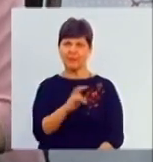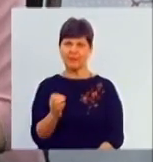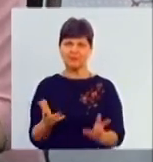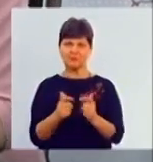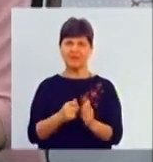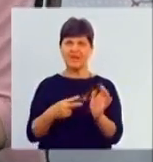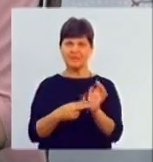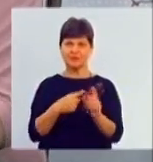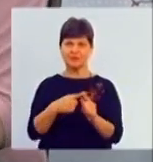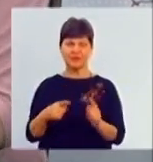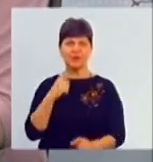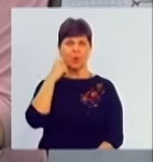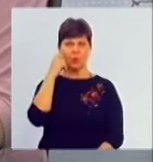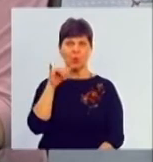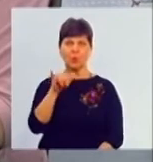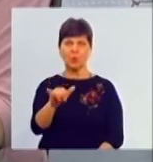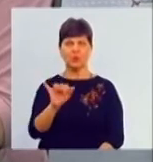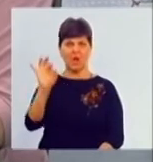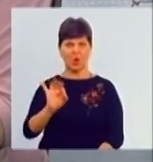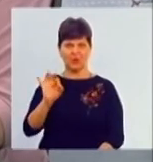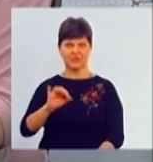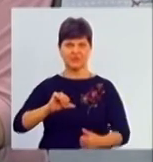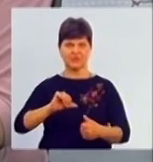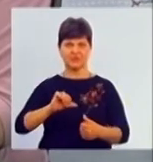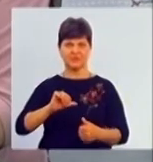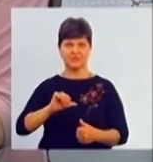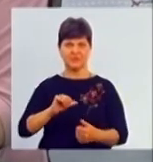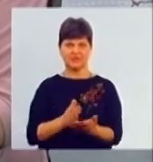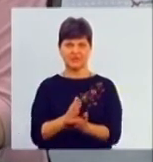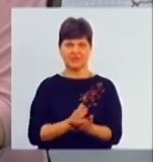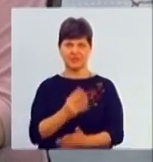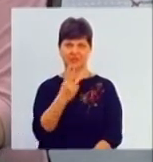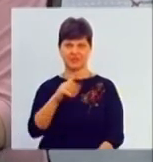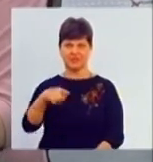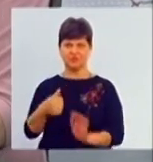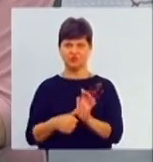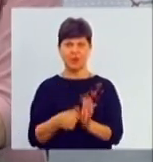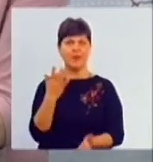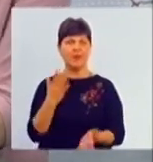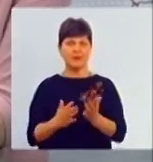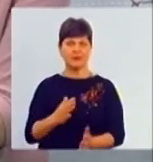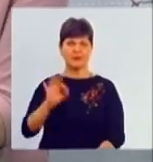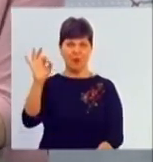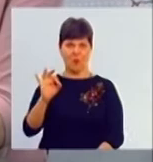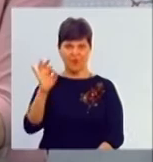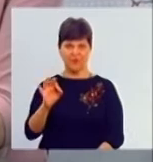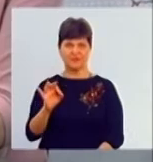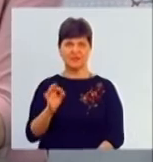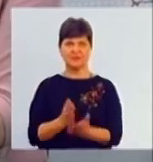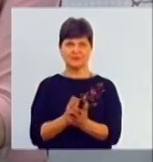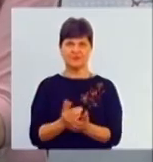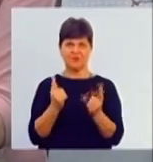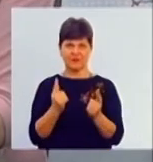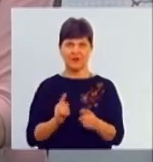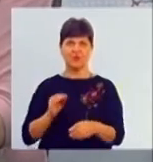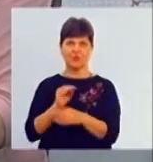7,5 років, у неї коефіцієнт стажа 3,6. Якщо коефіцієнт стажа великий, і ми додаємо, було